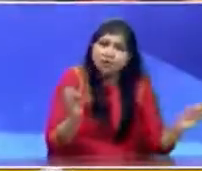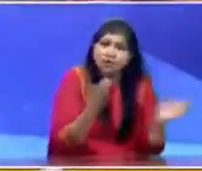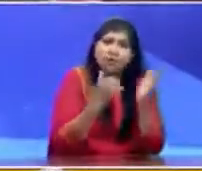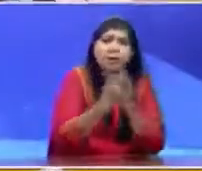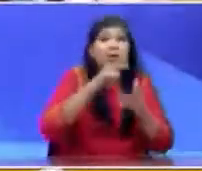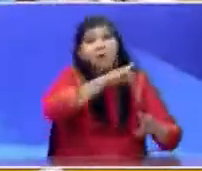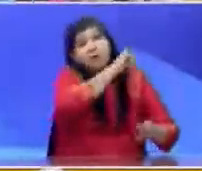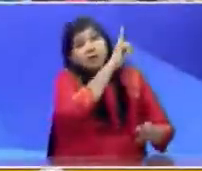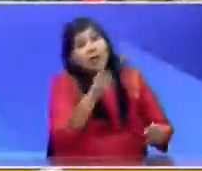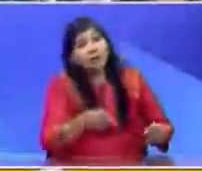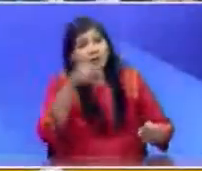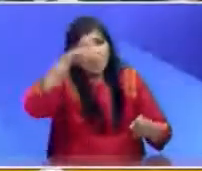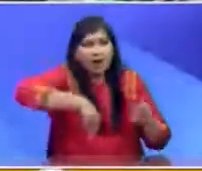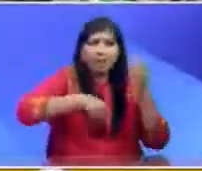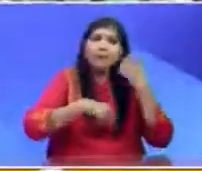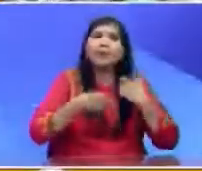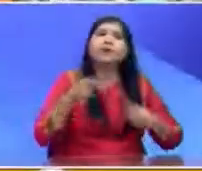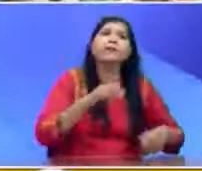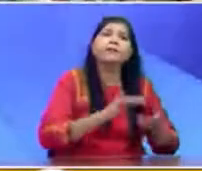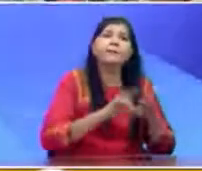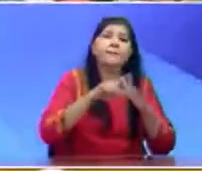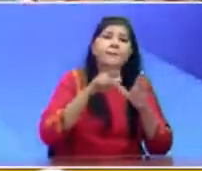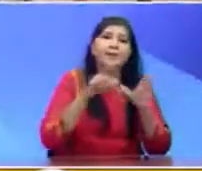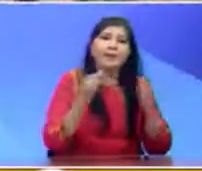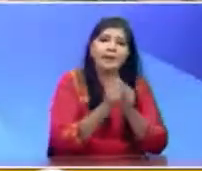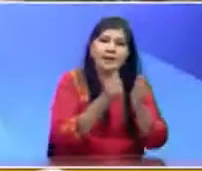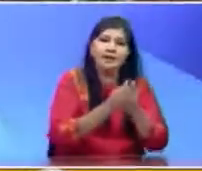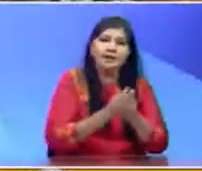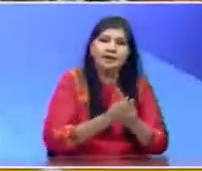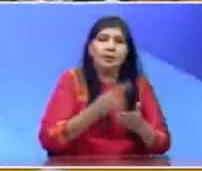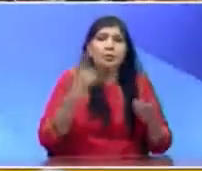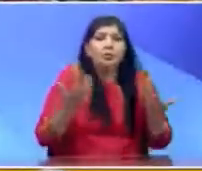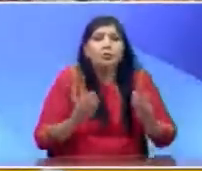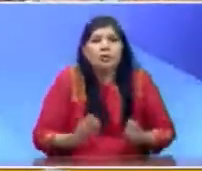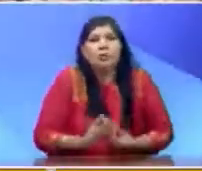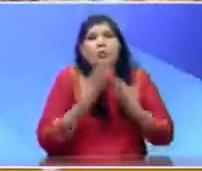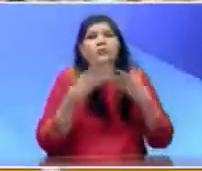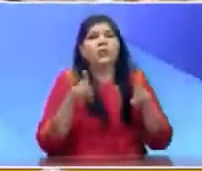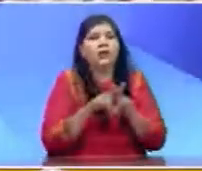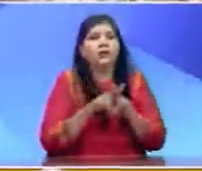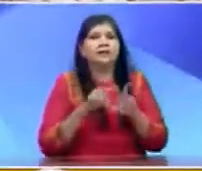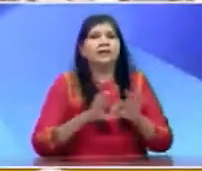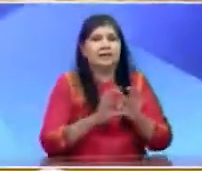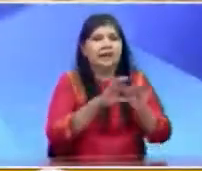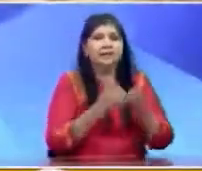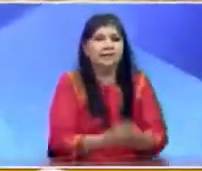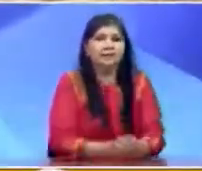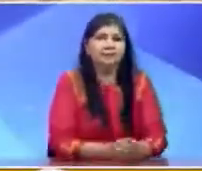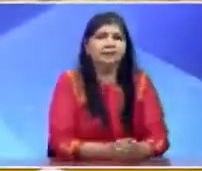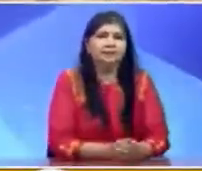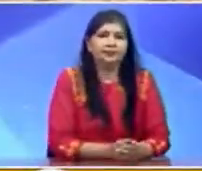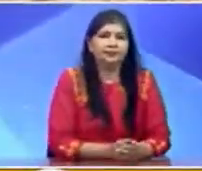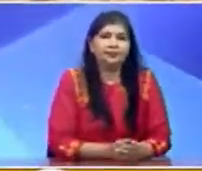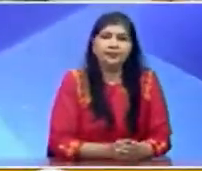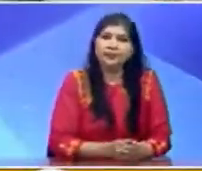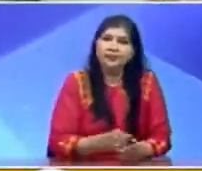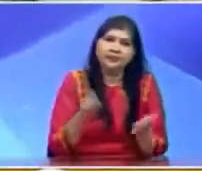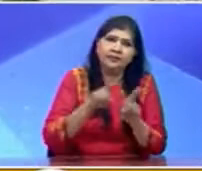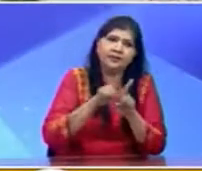से आज तक ये मेले उतने ही उत्साह से मनाए जा रहे हैं। इसी